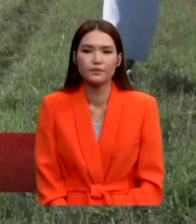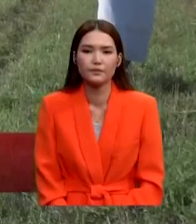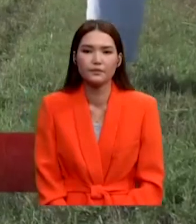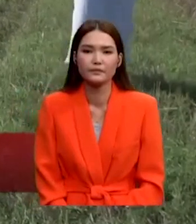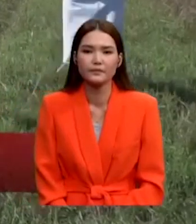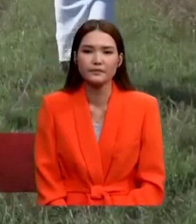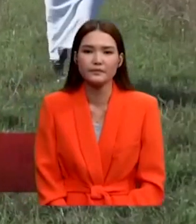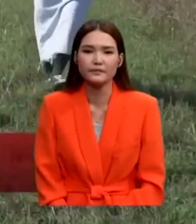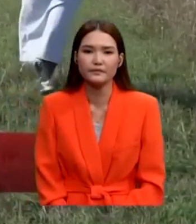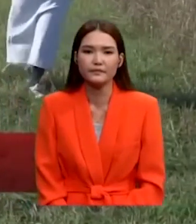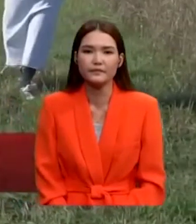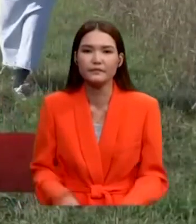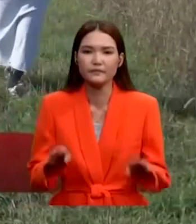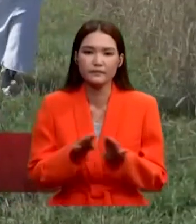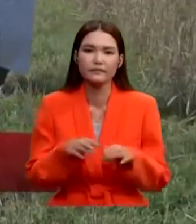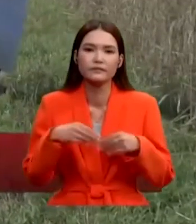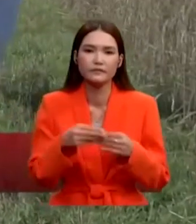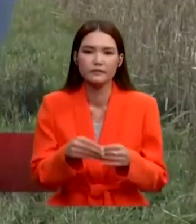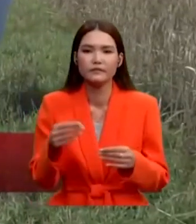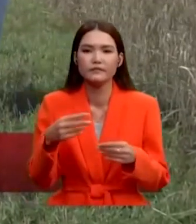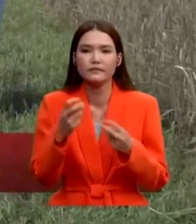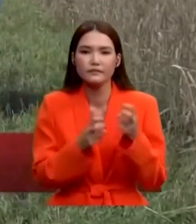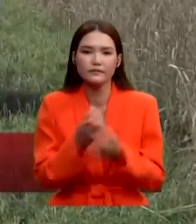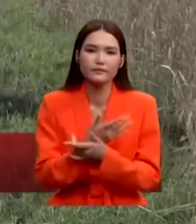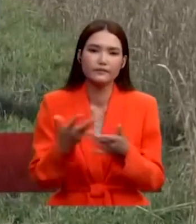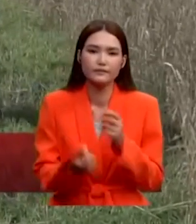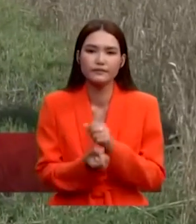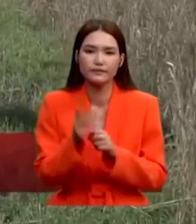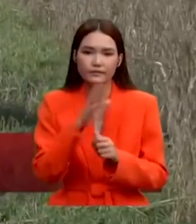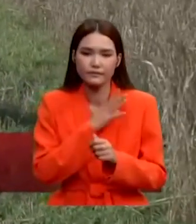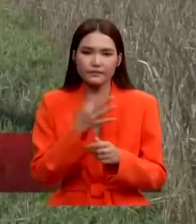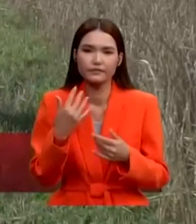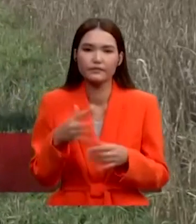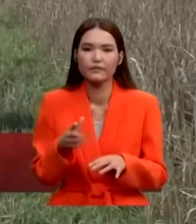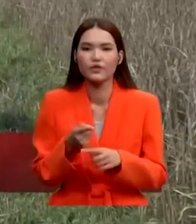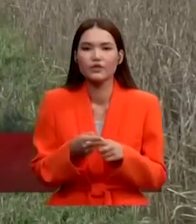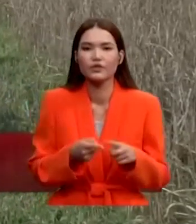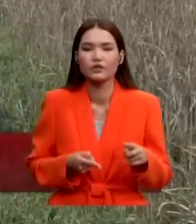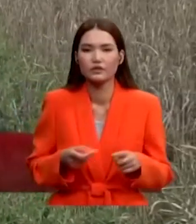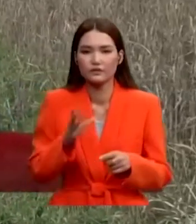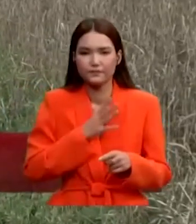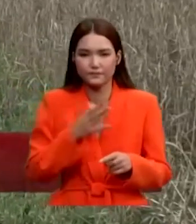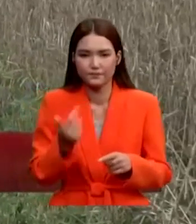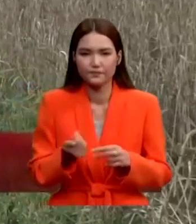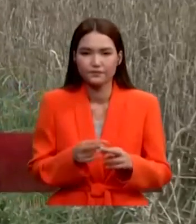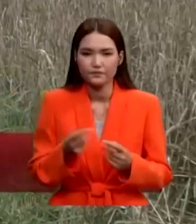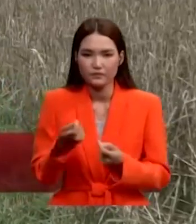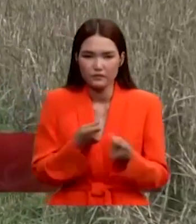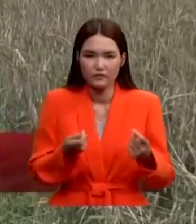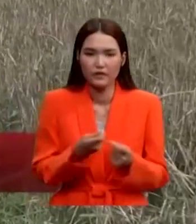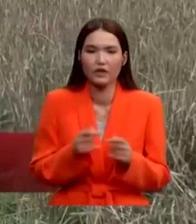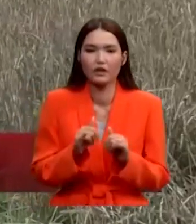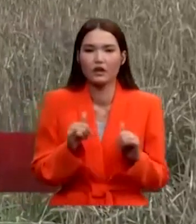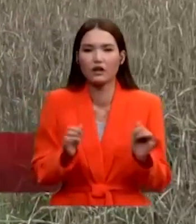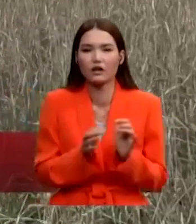Таких дружных сходов аграрии не видели даже весной. А это на минуточку убранная часть поля. Зерно осыпалось и начало